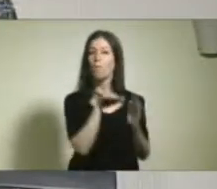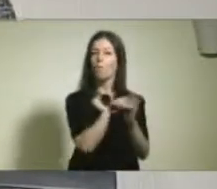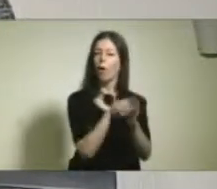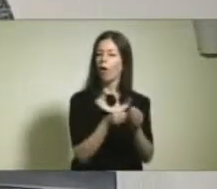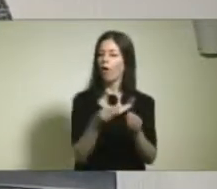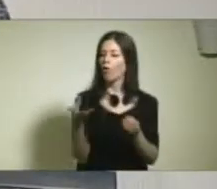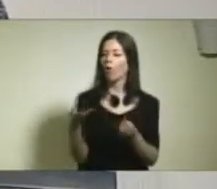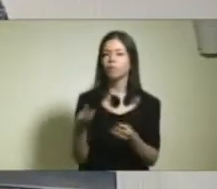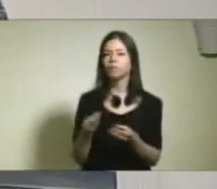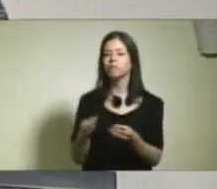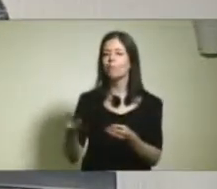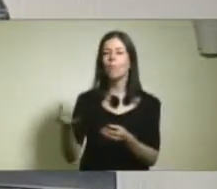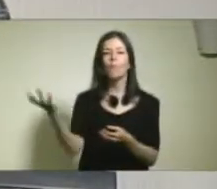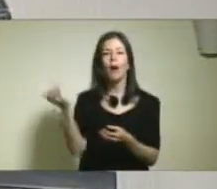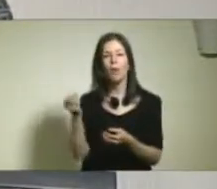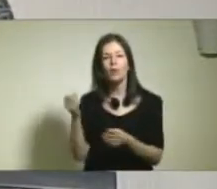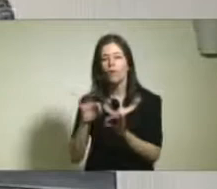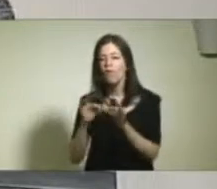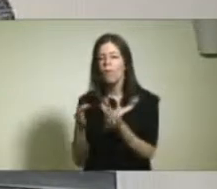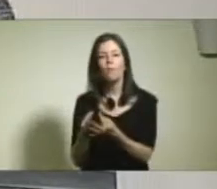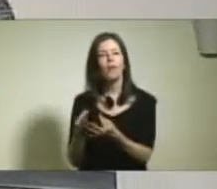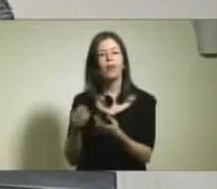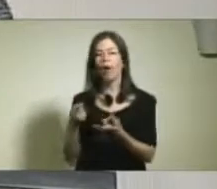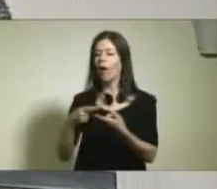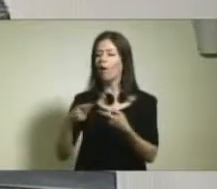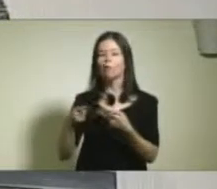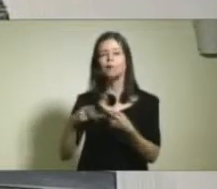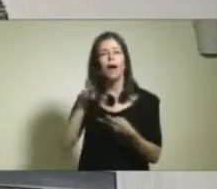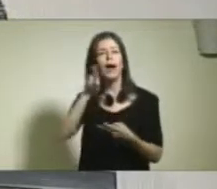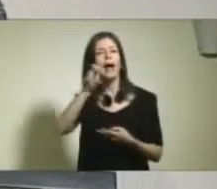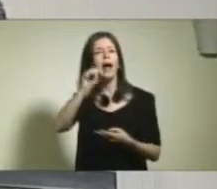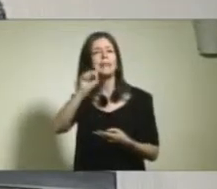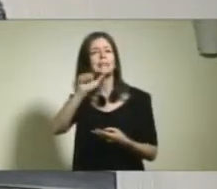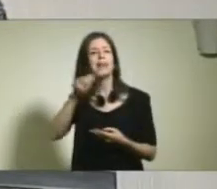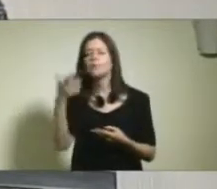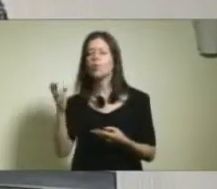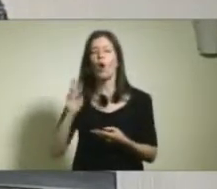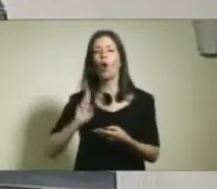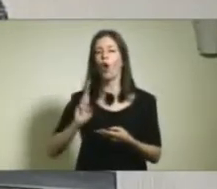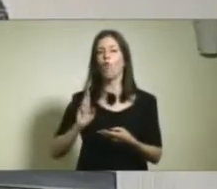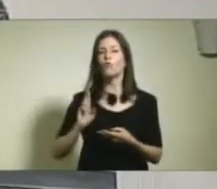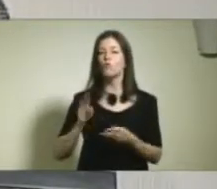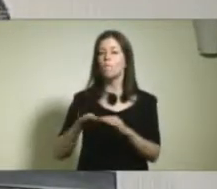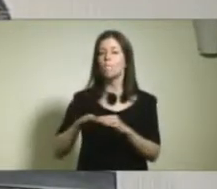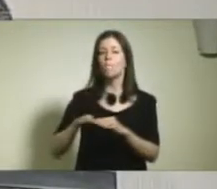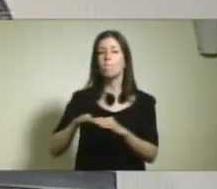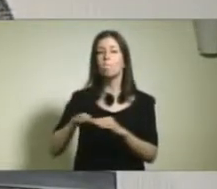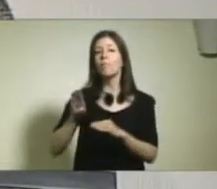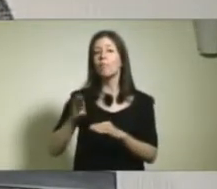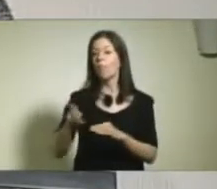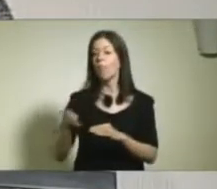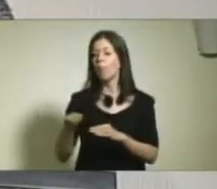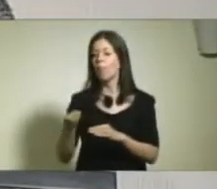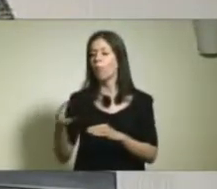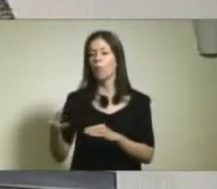sociales, c'est-à-dire les allocations familiales. Le RSA, c'est le revenu minimum qui est donné